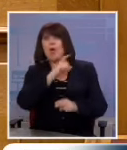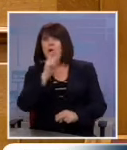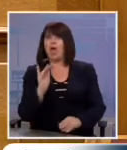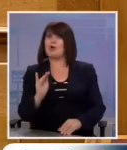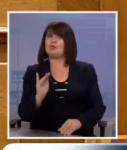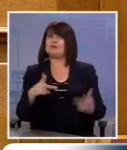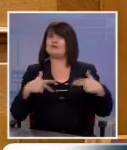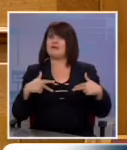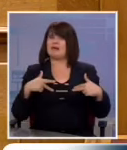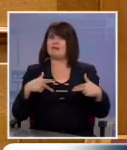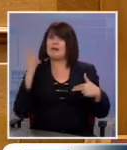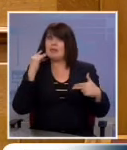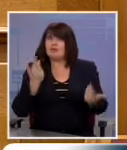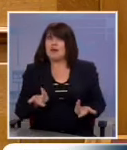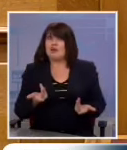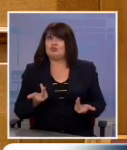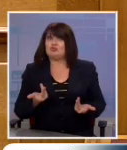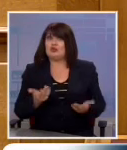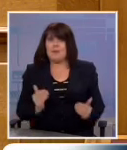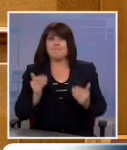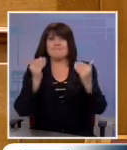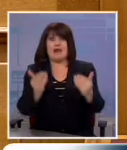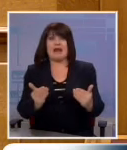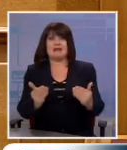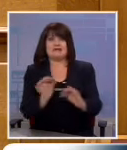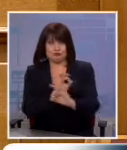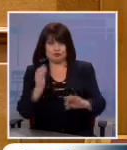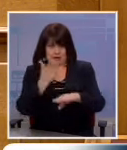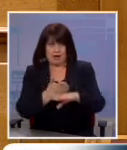ζήτημα στην κυβέρνηση. Την παράταση την έχετε διασφαλίσει?